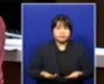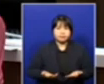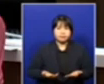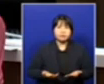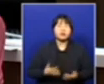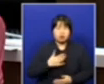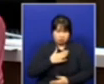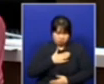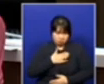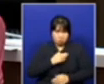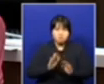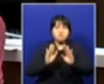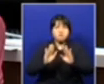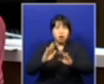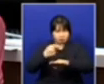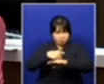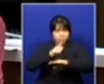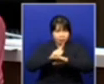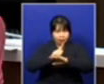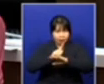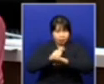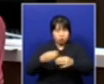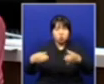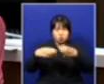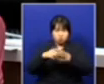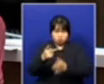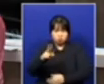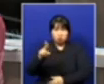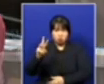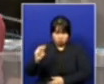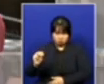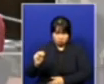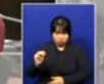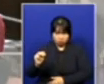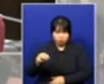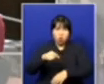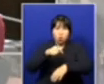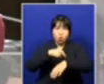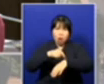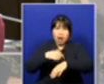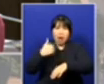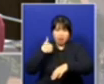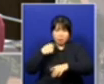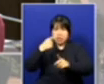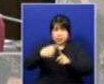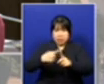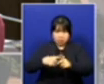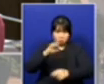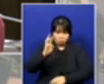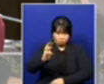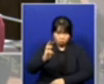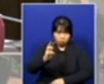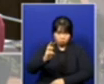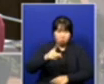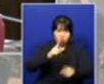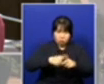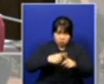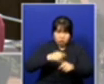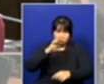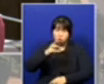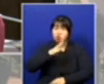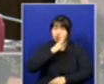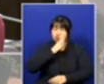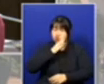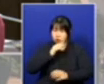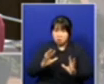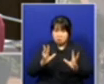ผมจึงบอกท่านประธานผ่านไปยังคณะรัฐมนตรีนะครับท่านมีเวลาอีกเพียง6เดือนเท่านั้นสิ้นปี